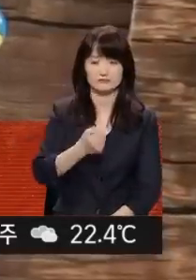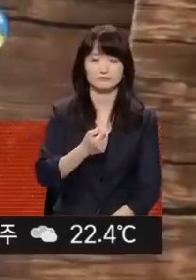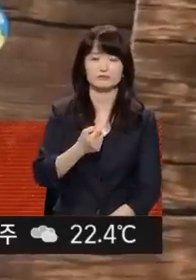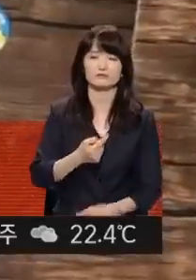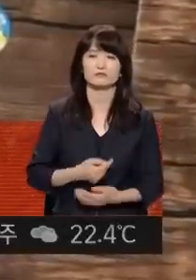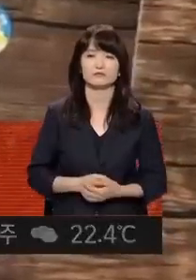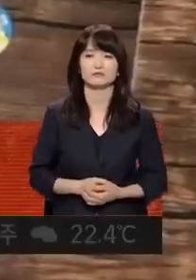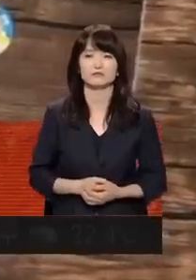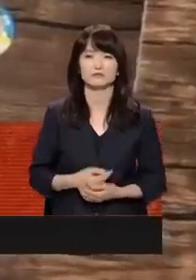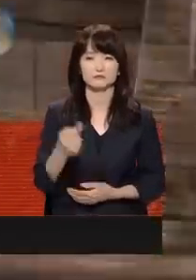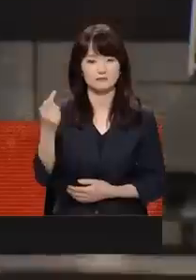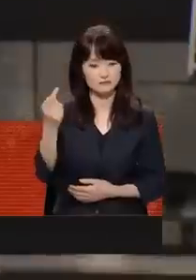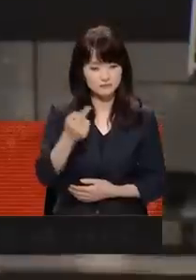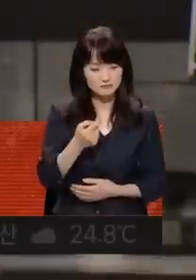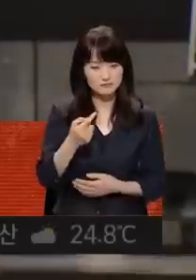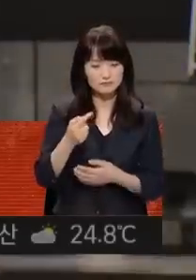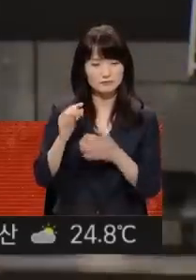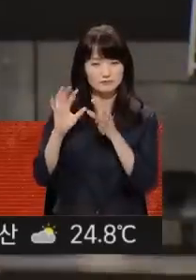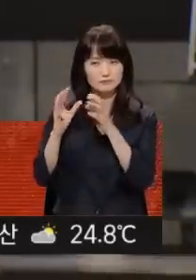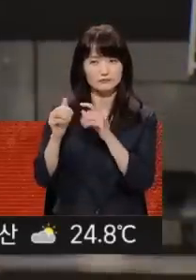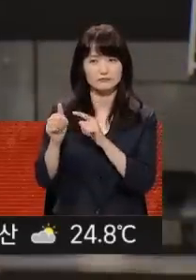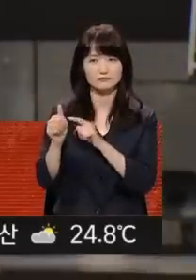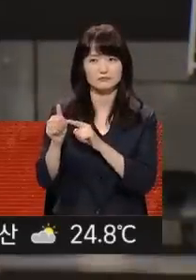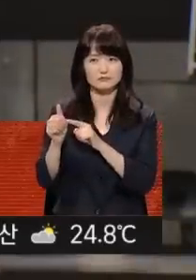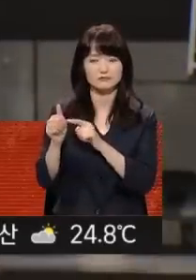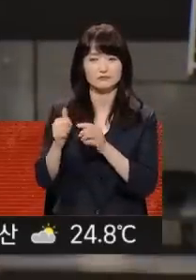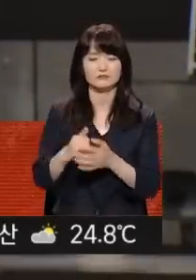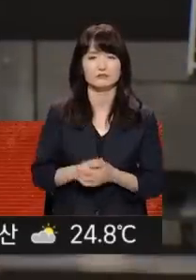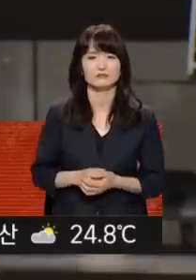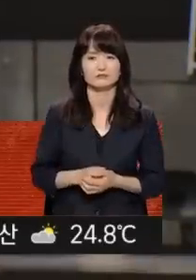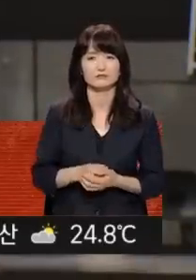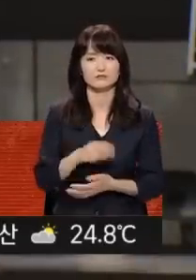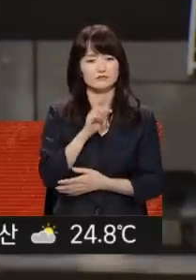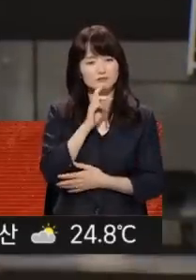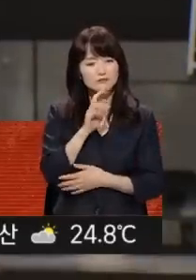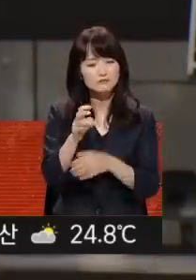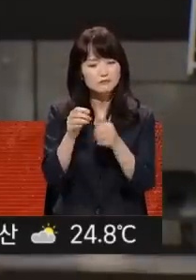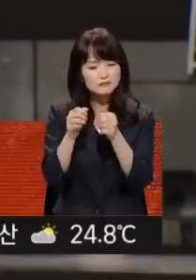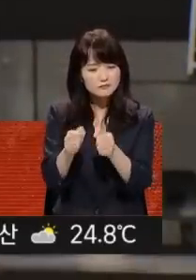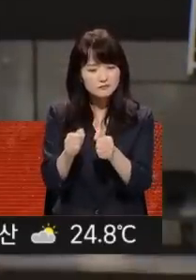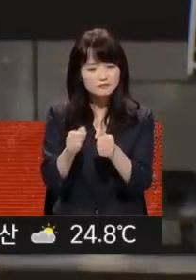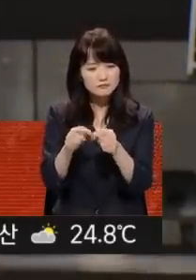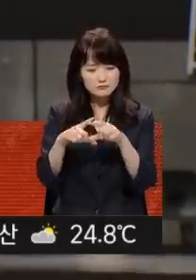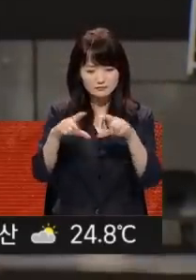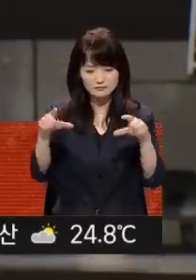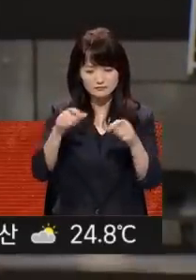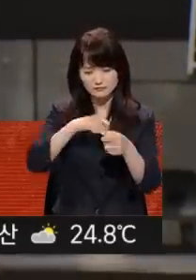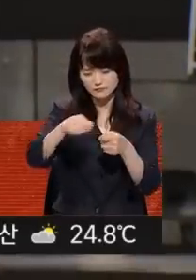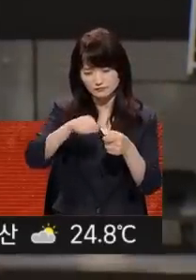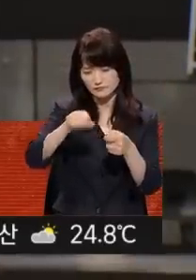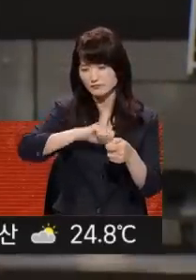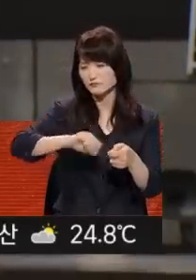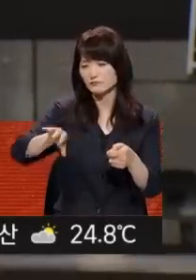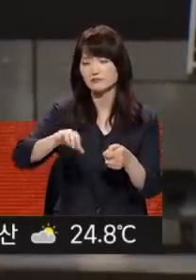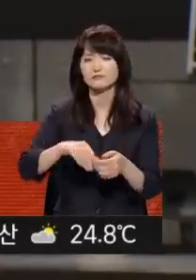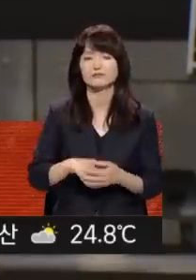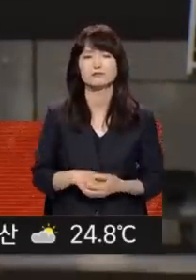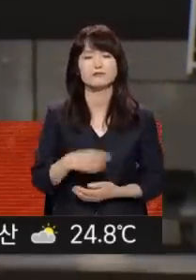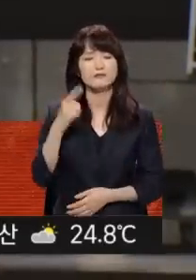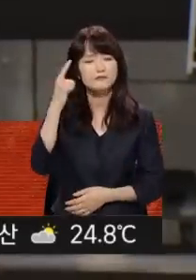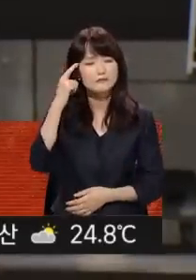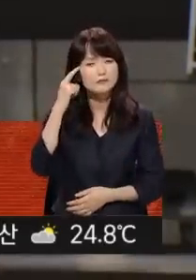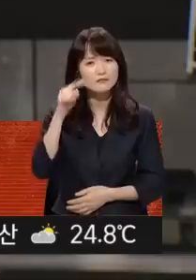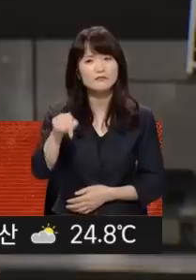한번 올 때마다 저 아이 뭐 30분씩 저녁 시간 때 머물면서 저런 일을 벌였던 거예요 도대체